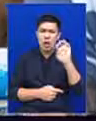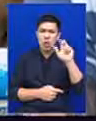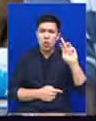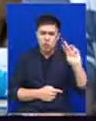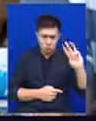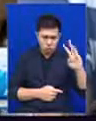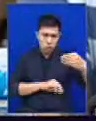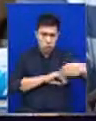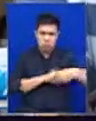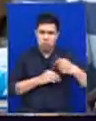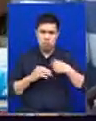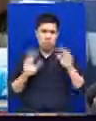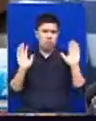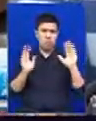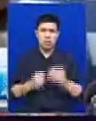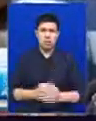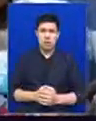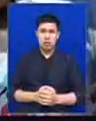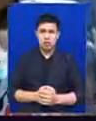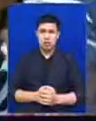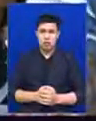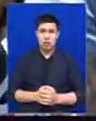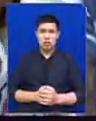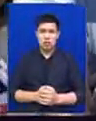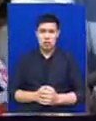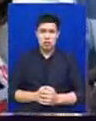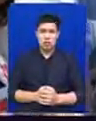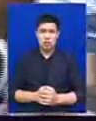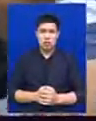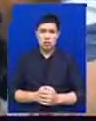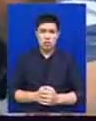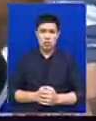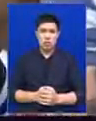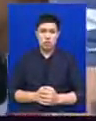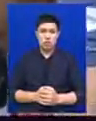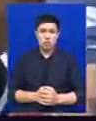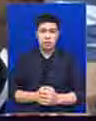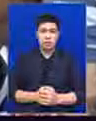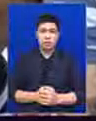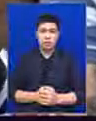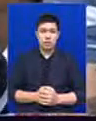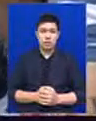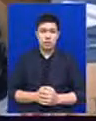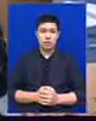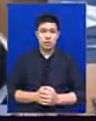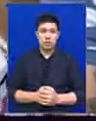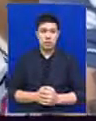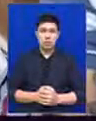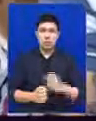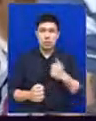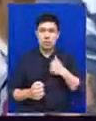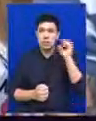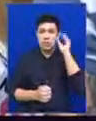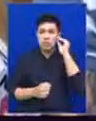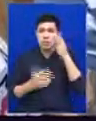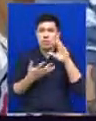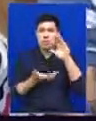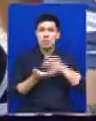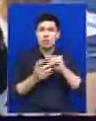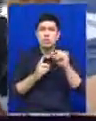สิ่งที่ทำไปมันไม่ใช่ความผ ิ ด อยู่จากขวาหน่อยได้ไหม เจ้าแยกประเด็นแต่ว่าท่านอาจจะเครื่องแกงแก้มันให้กันได้เลยแล้ว